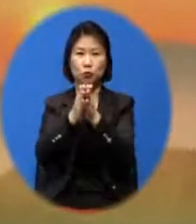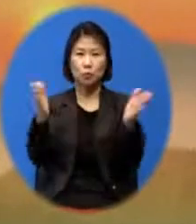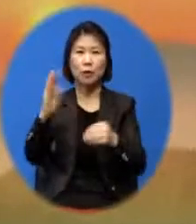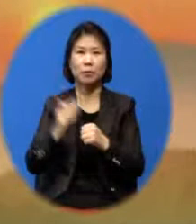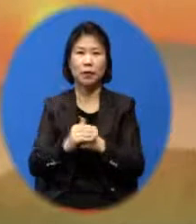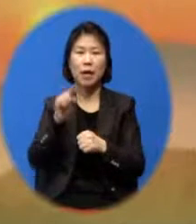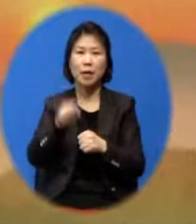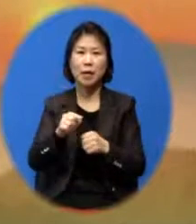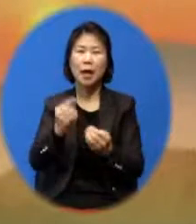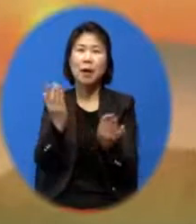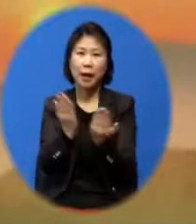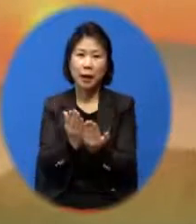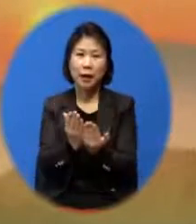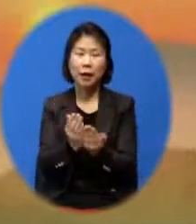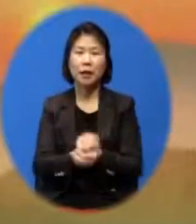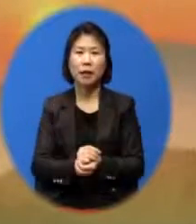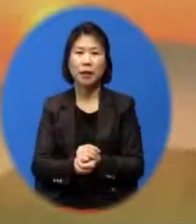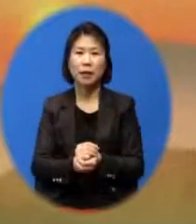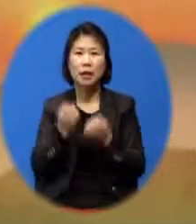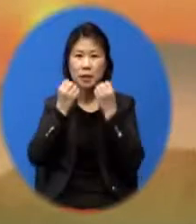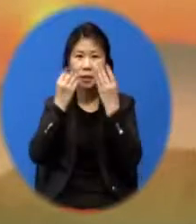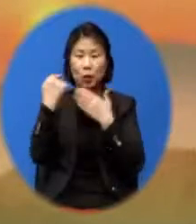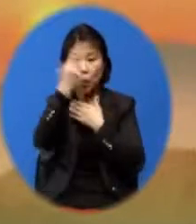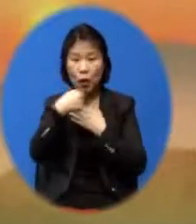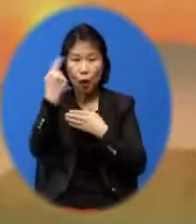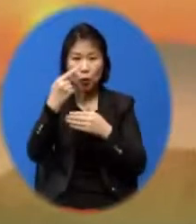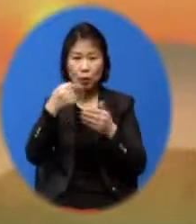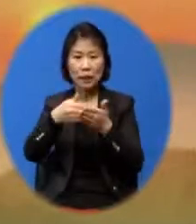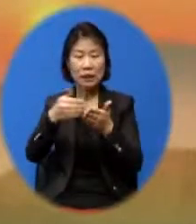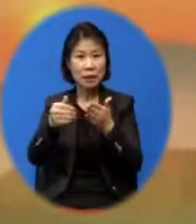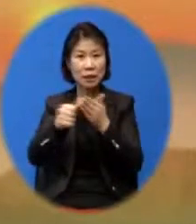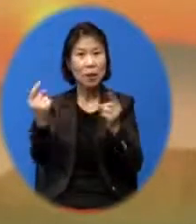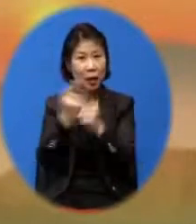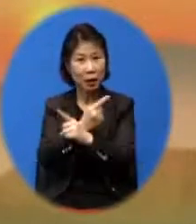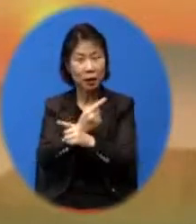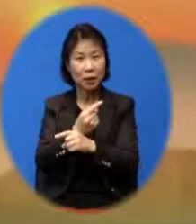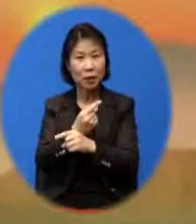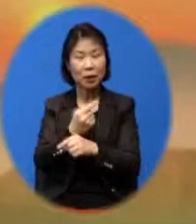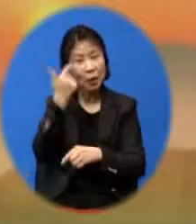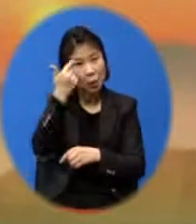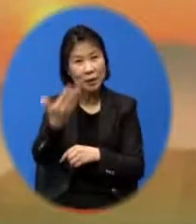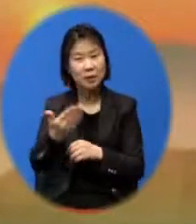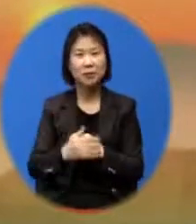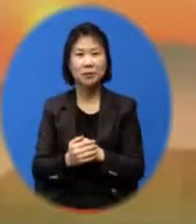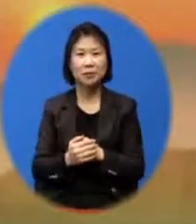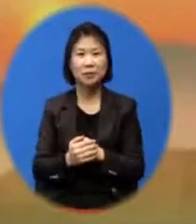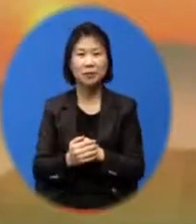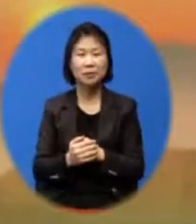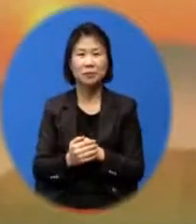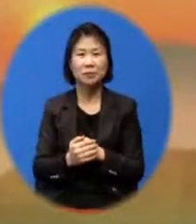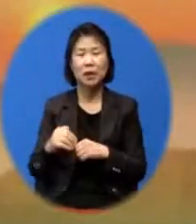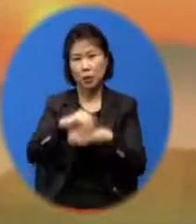됩니다. 이에 발맞춰 충남의 새로운 얼굴인 CI도 바뀌었는데 혹시 보셨는지요?